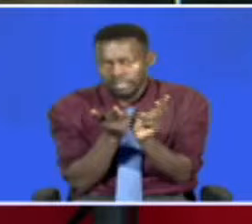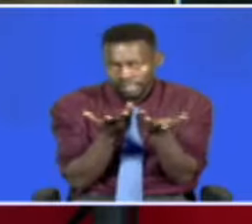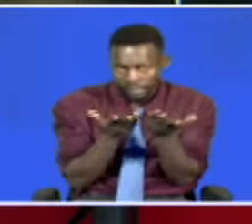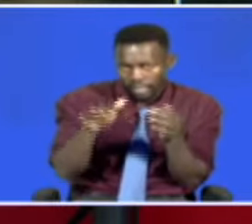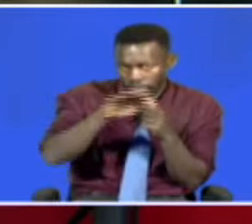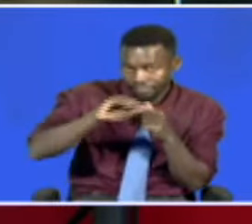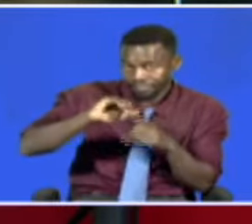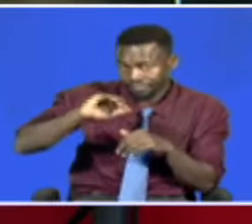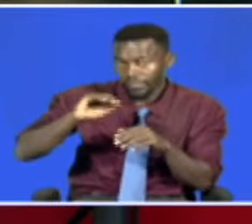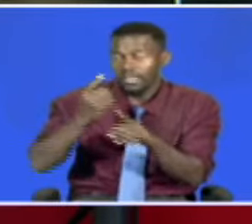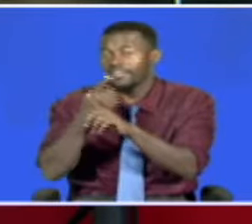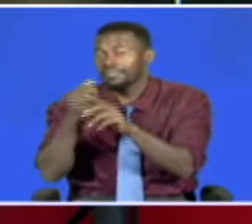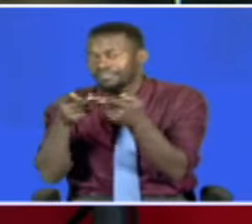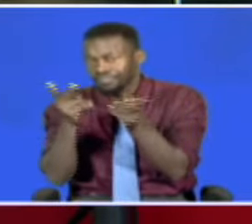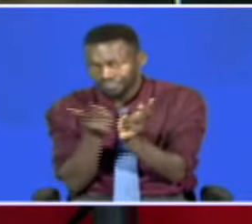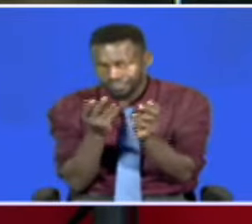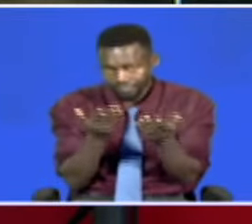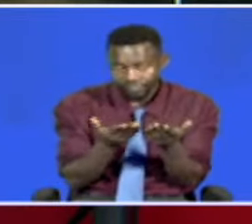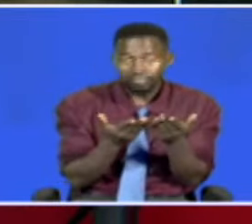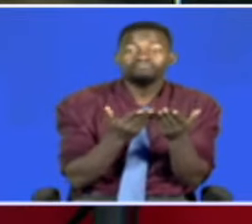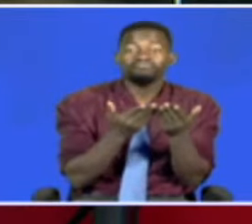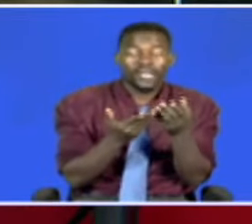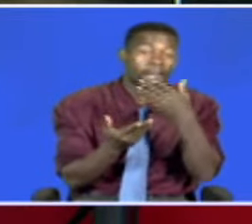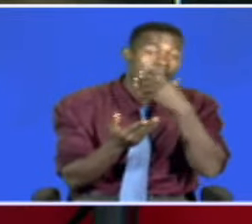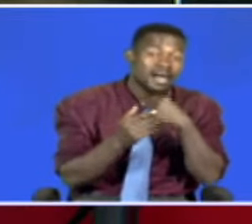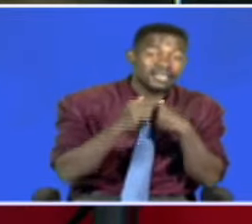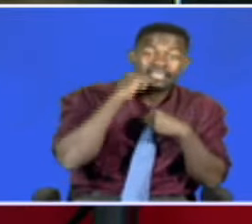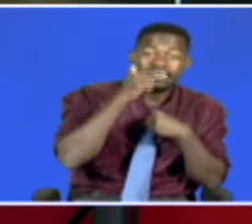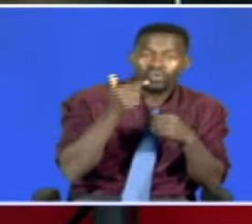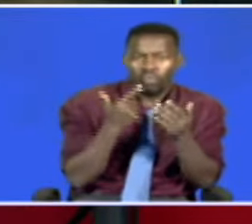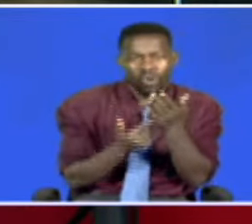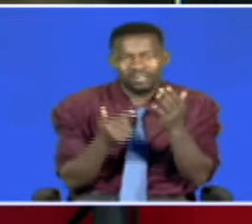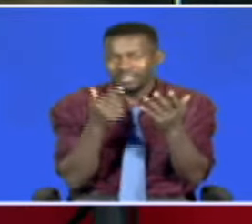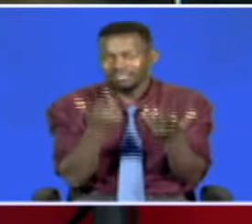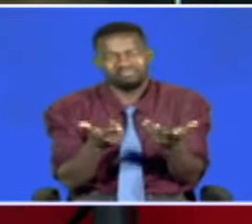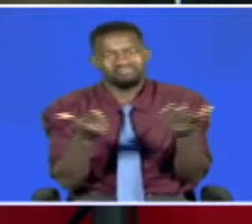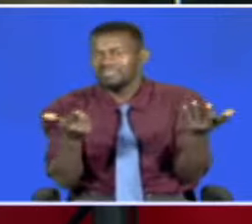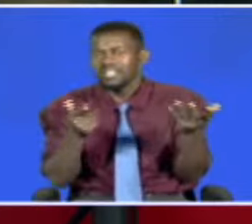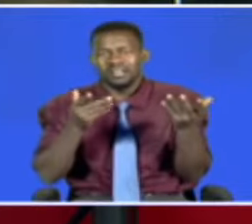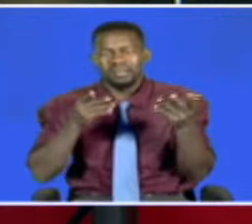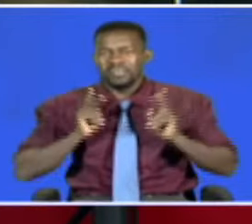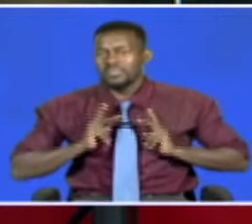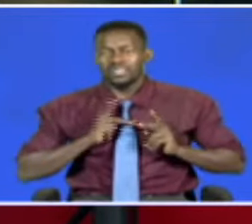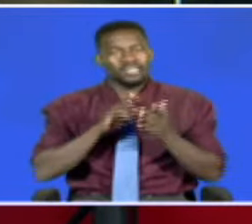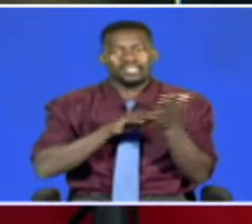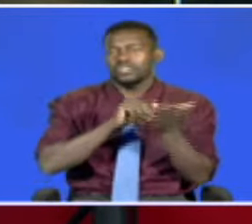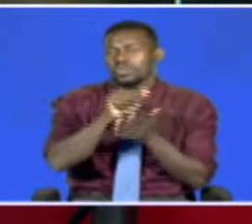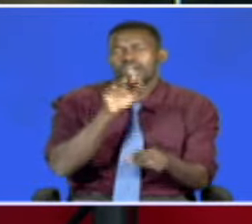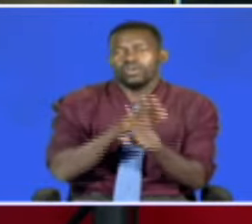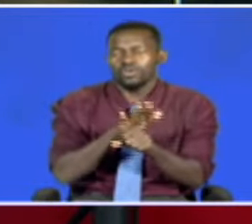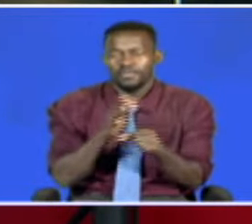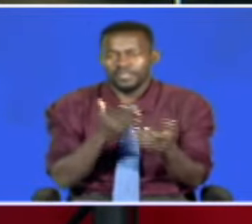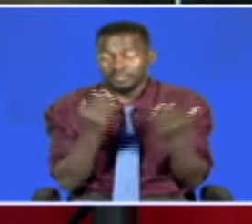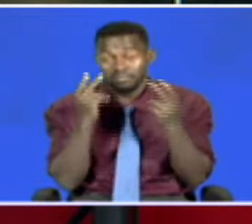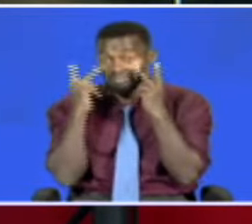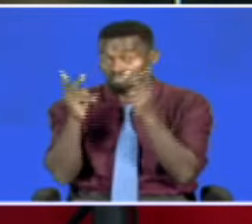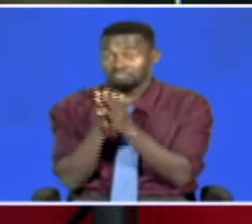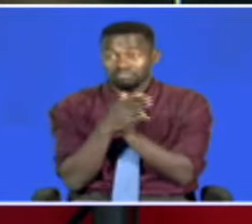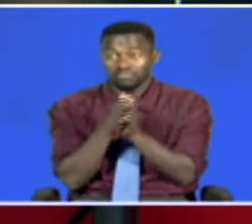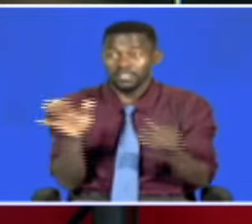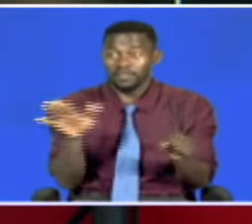Kanja alikuwa ameharamisha maandamano hayo kwa misingi kwamba yanachangia katika utovu wa usalama. Mtazamaji, tupate taarifa hiyo kwa